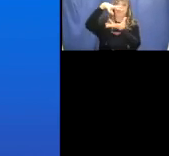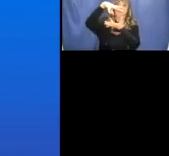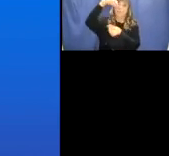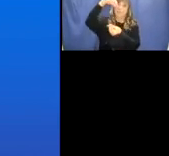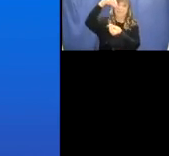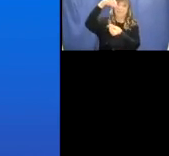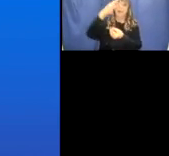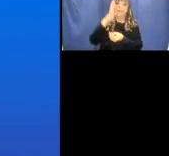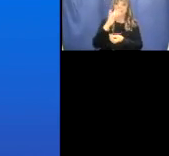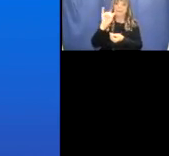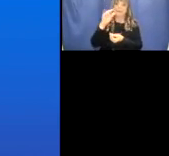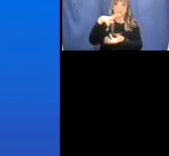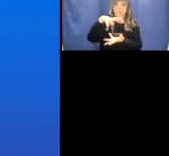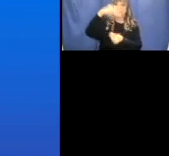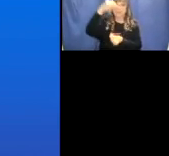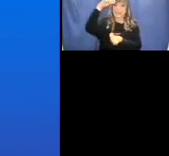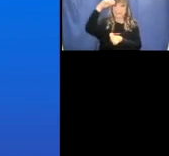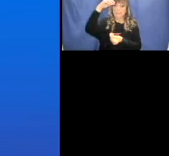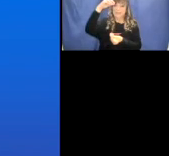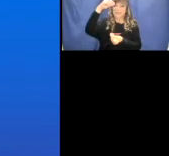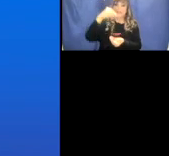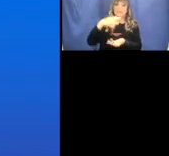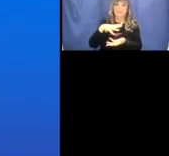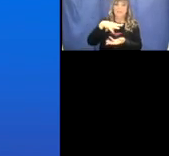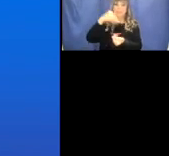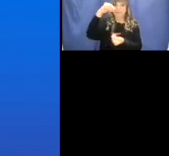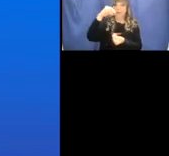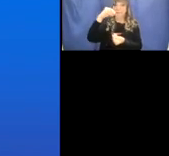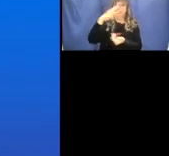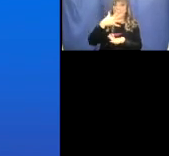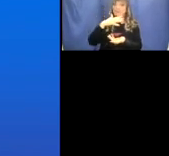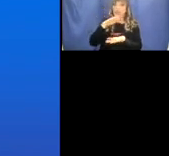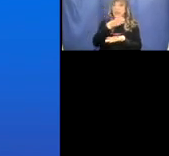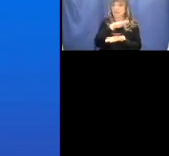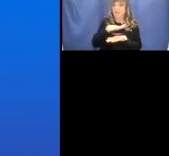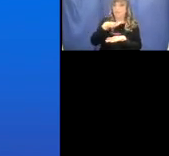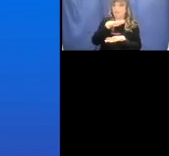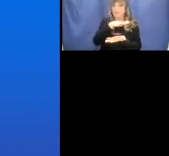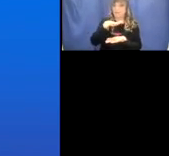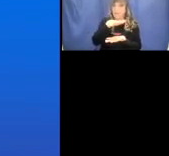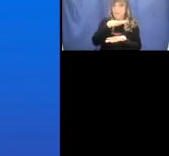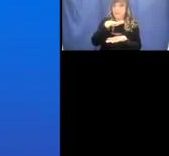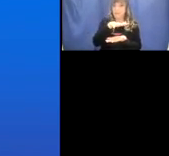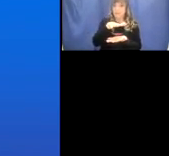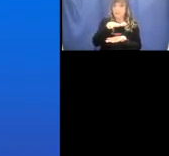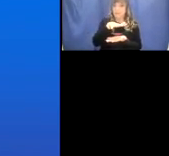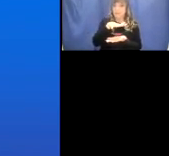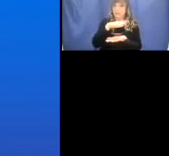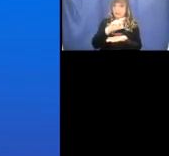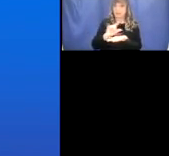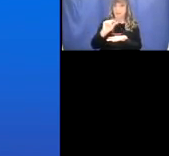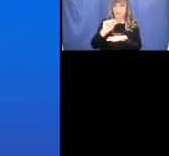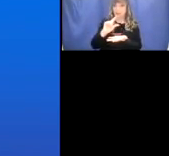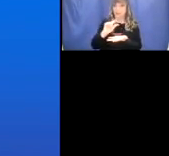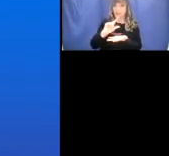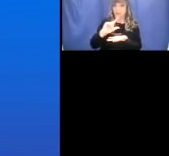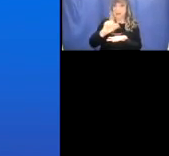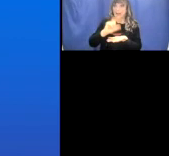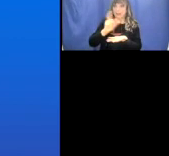piramidi cioè piramidi che hanno in comune una faccia piana sostanzialmente e che sono